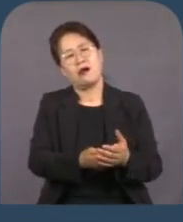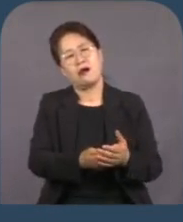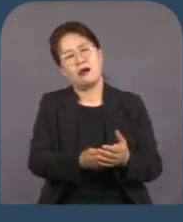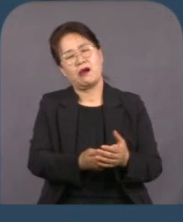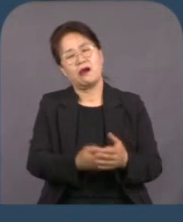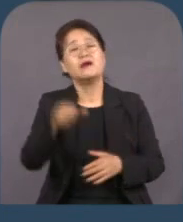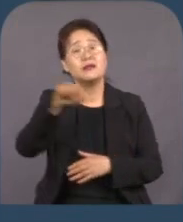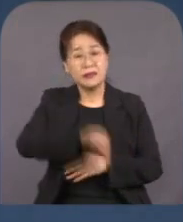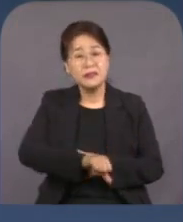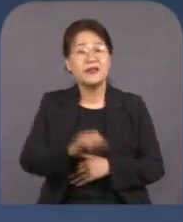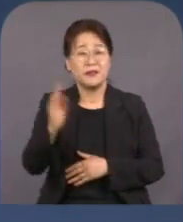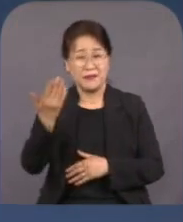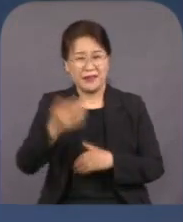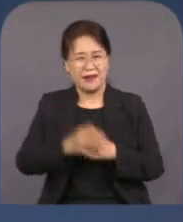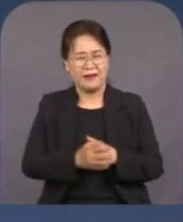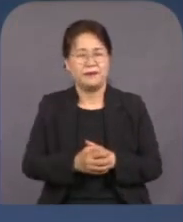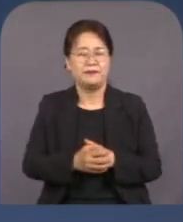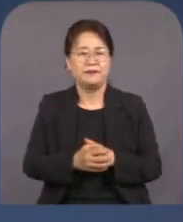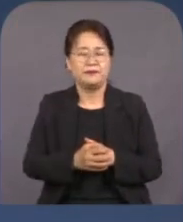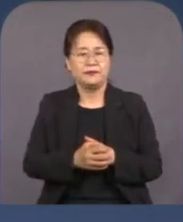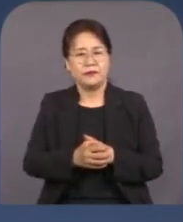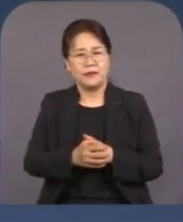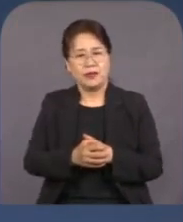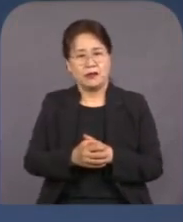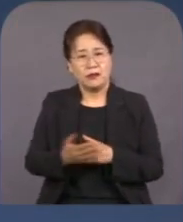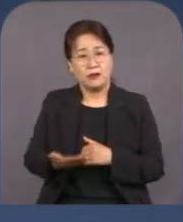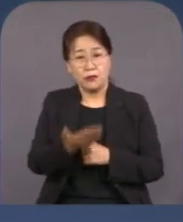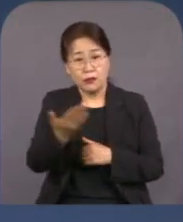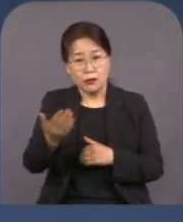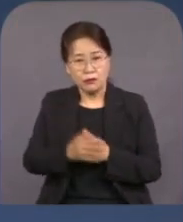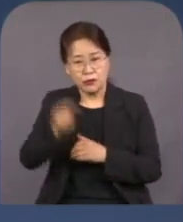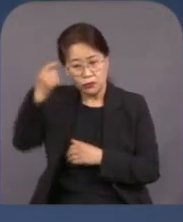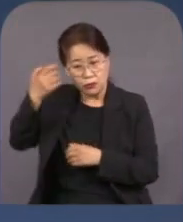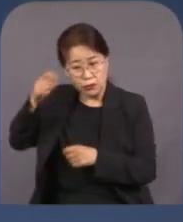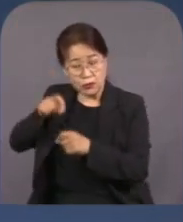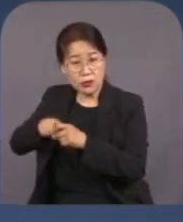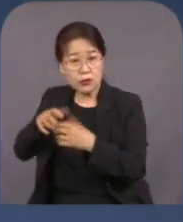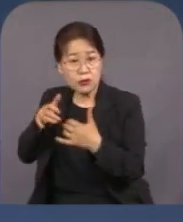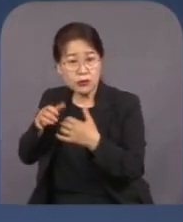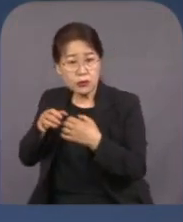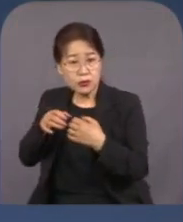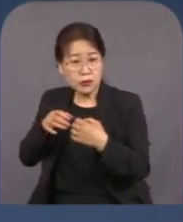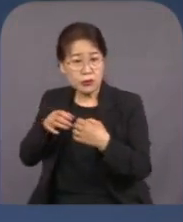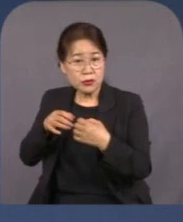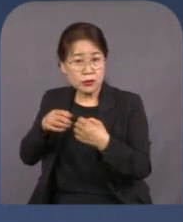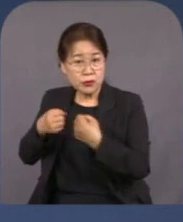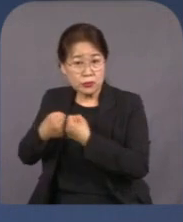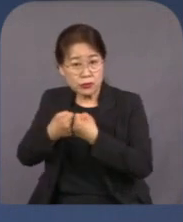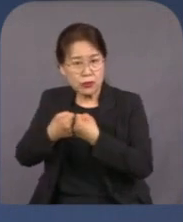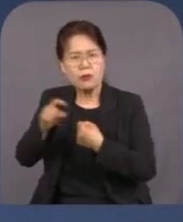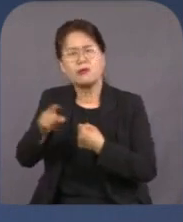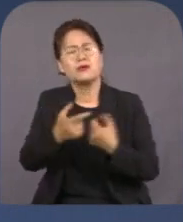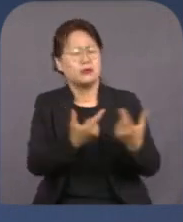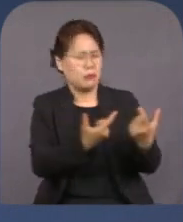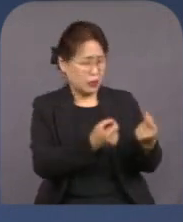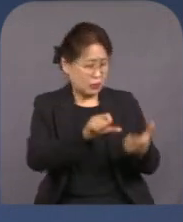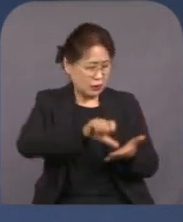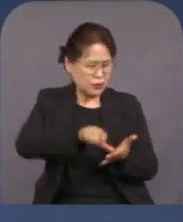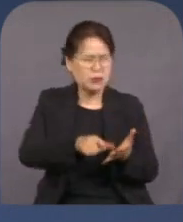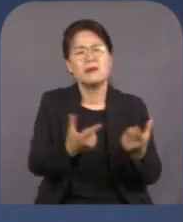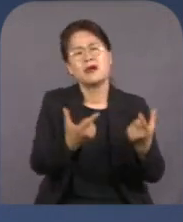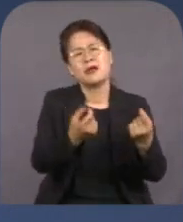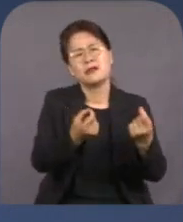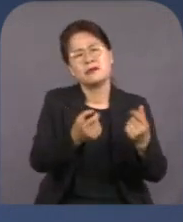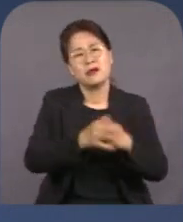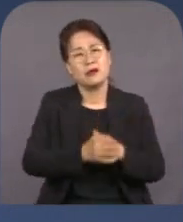있다라고 하는 것입니다 그런데 여러분 우리의 영적인 전쟁이 바로 이와 같다는 것입니다 그러면